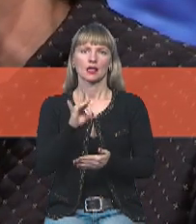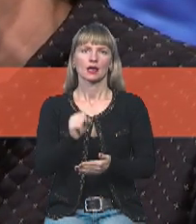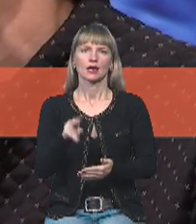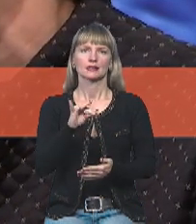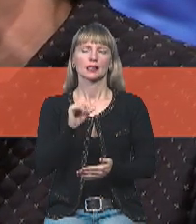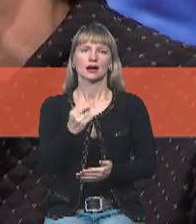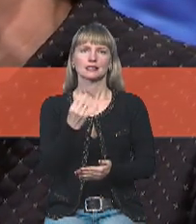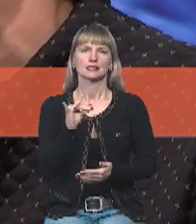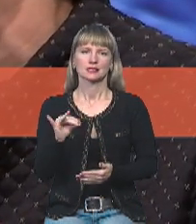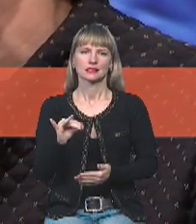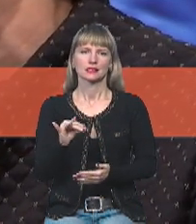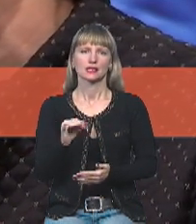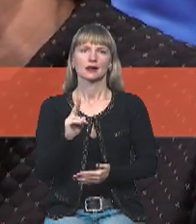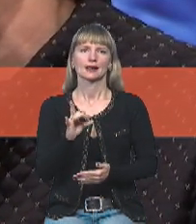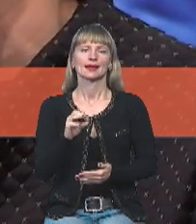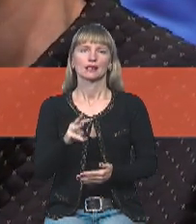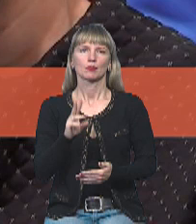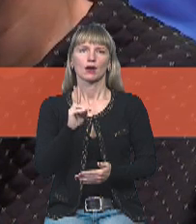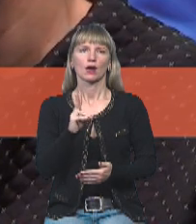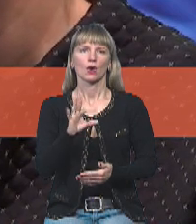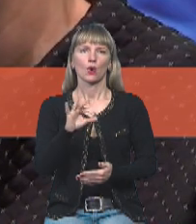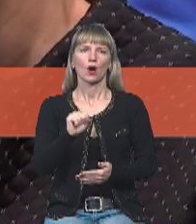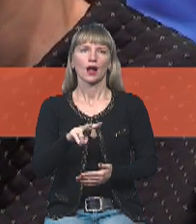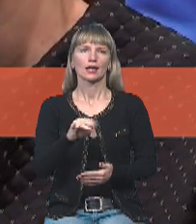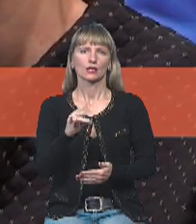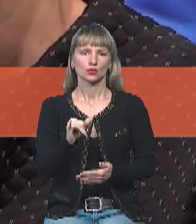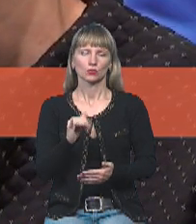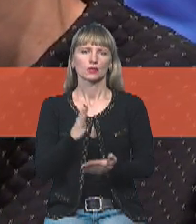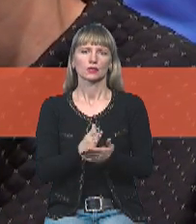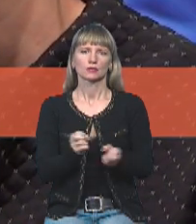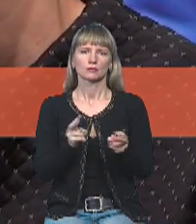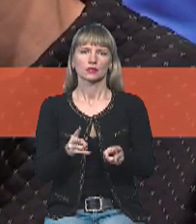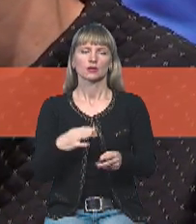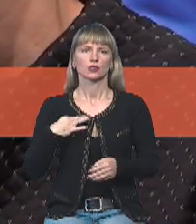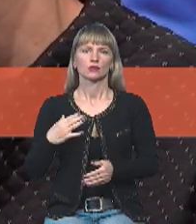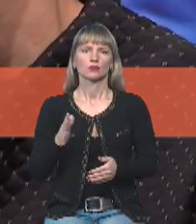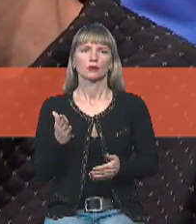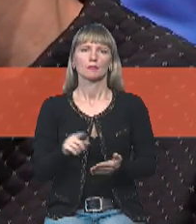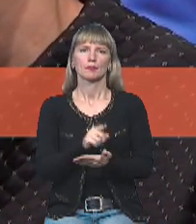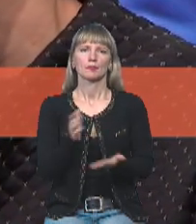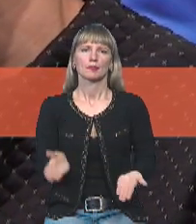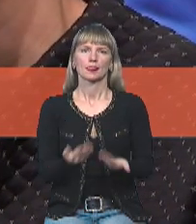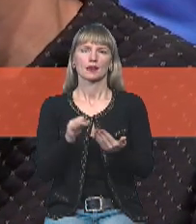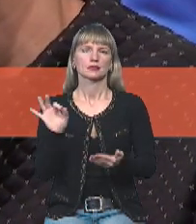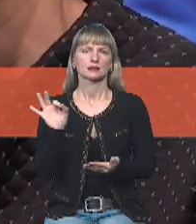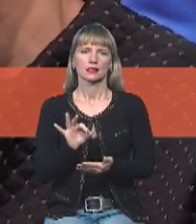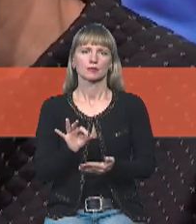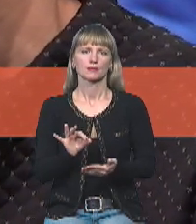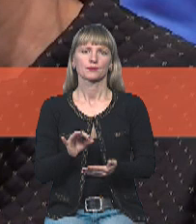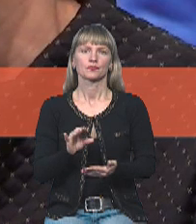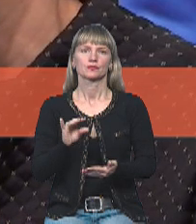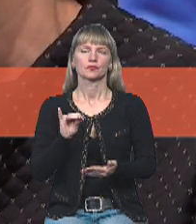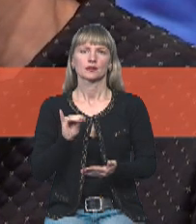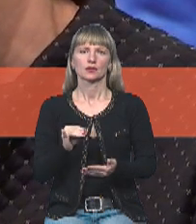питання того, що там, крім каоліну, є інші небезпечні речовини, підіймали з самого початку. Угу. І люди в